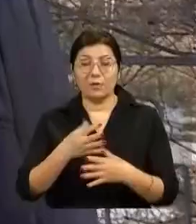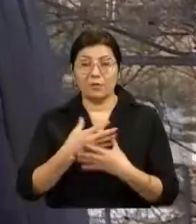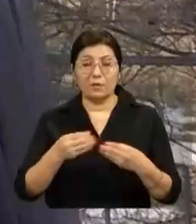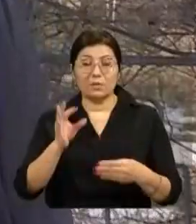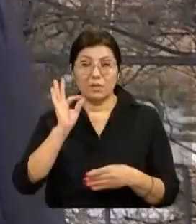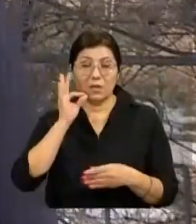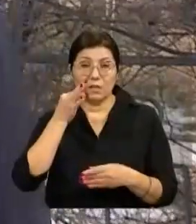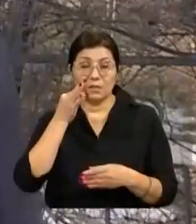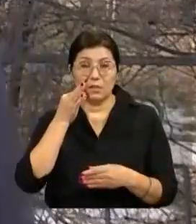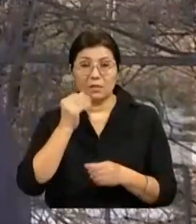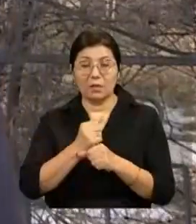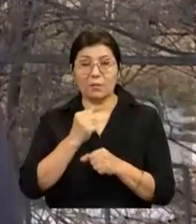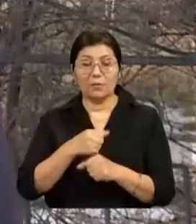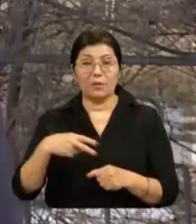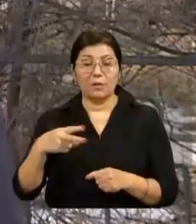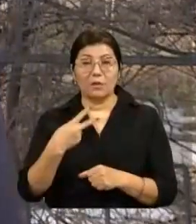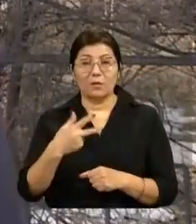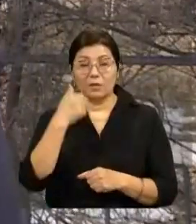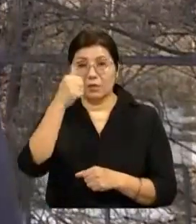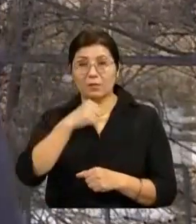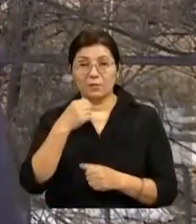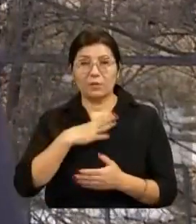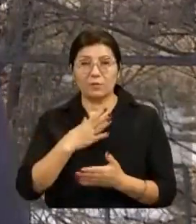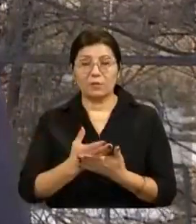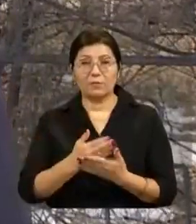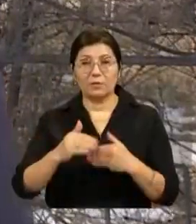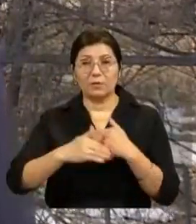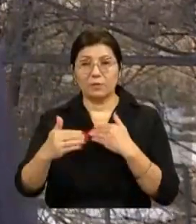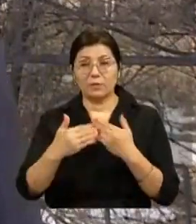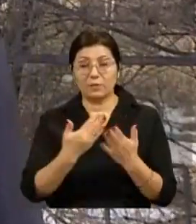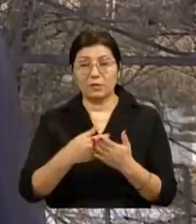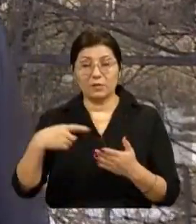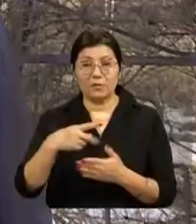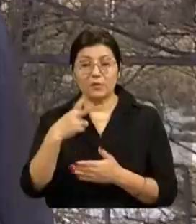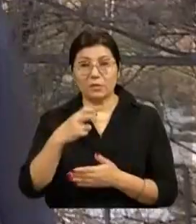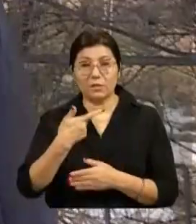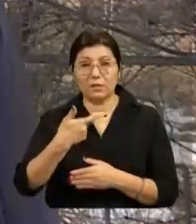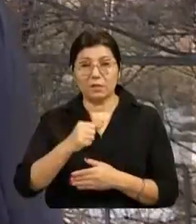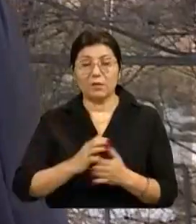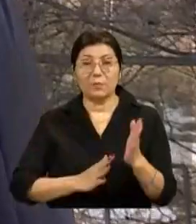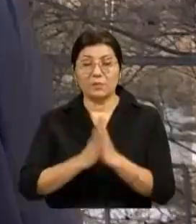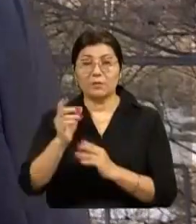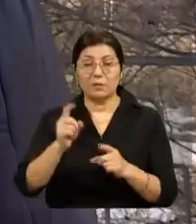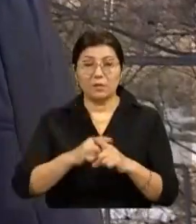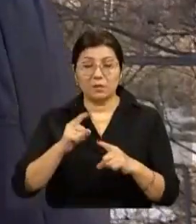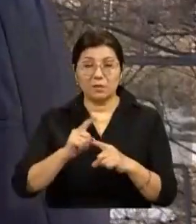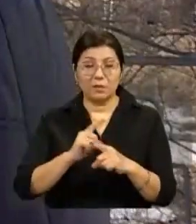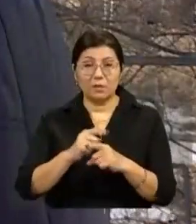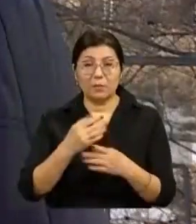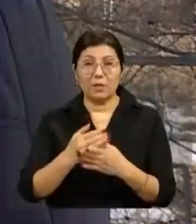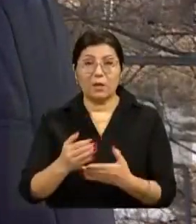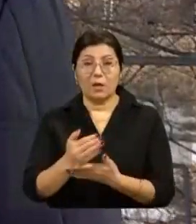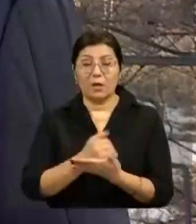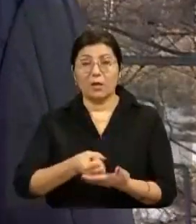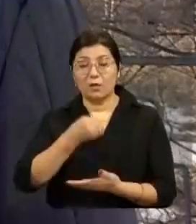осенней кампании. Также в 2023 году на площади в 1300 гектаров выращивали картофель. Урожайность очень